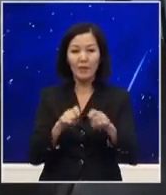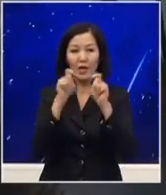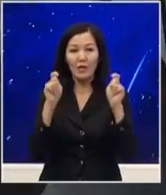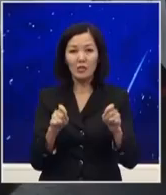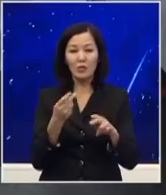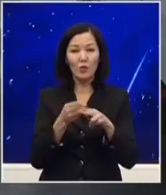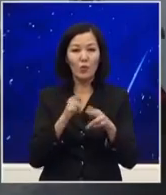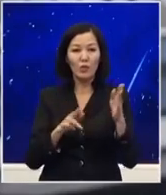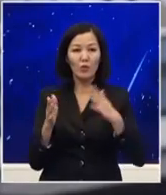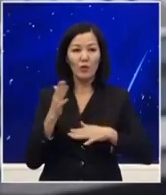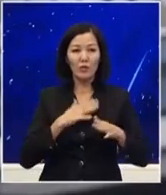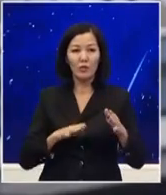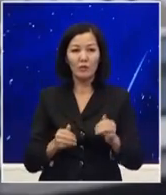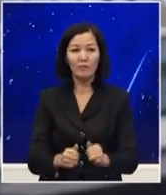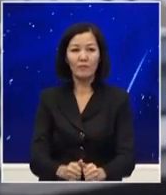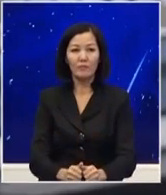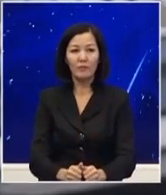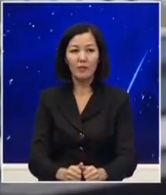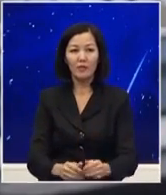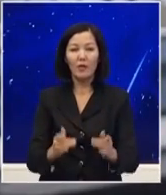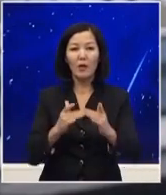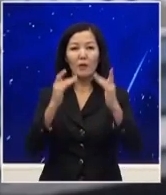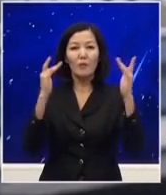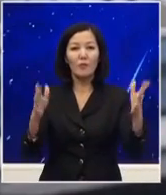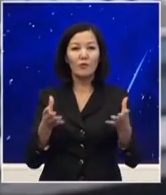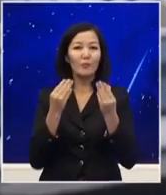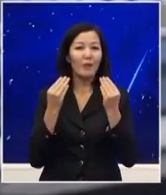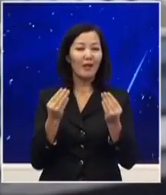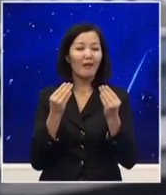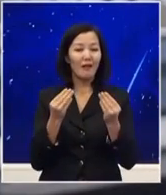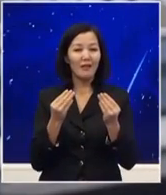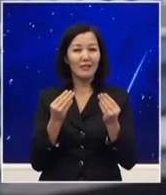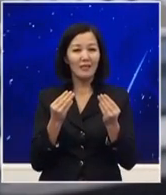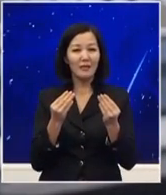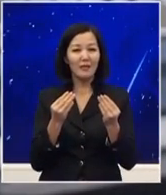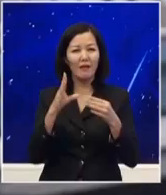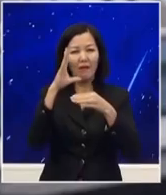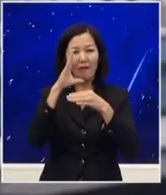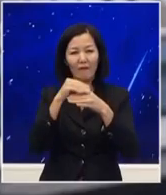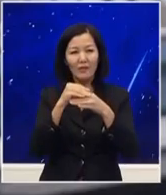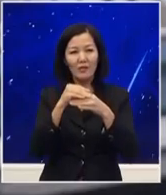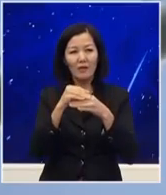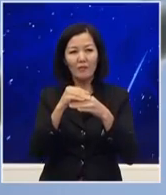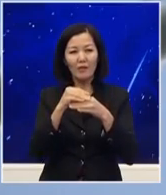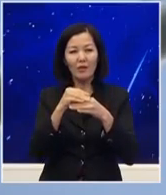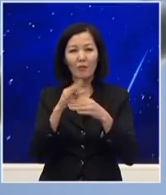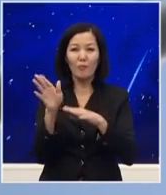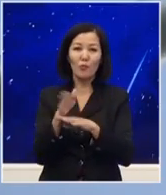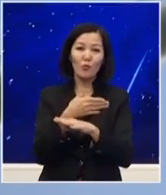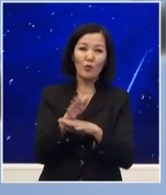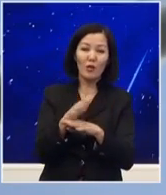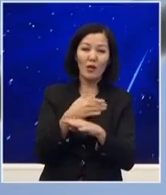ризамыз. Ну, мост вообще прекрасно, прям вообще не знаю. Мы вечером даже делать нечего, мы идем сюда погулять, потому